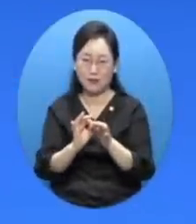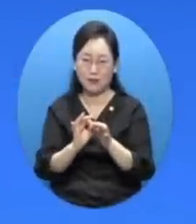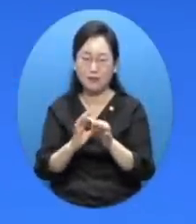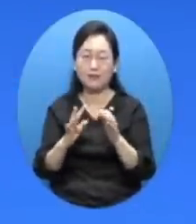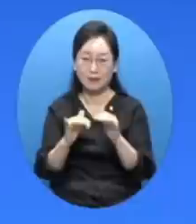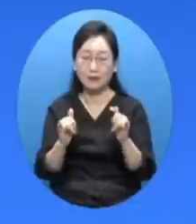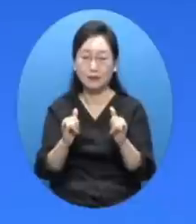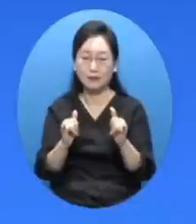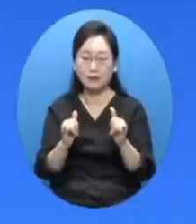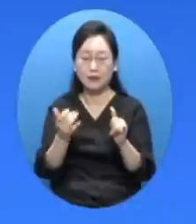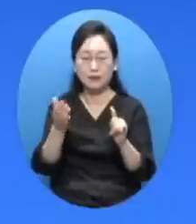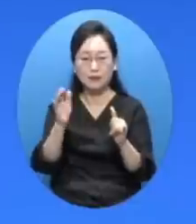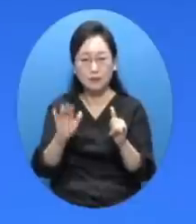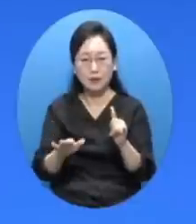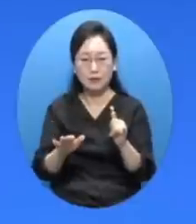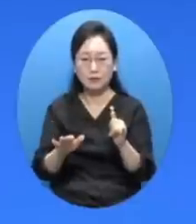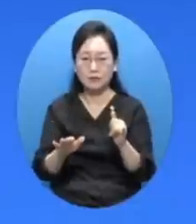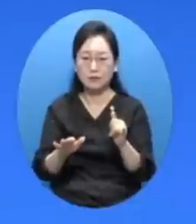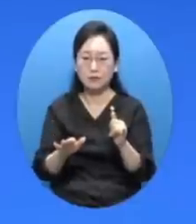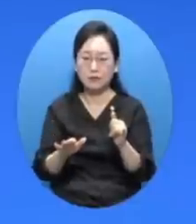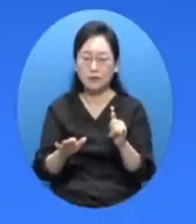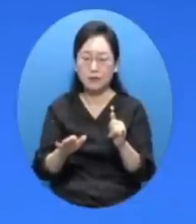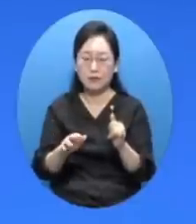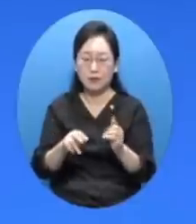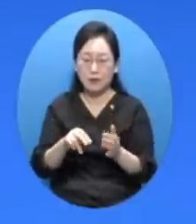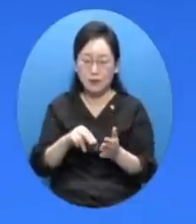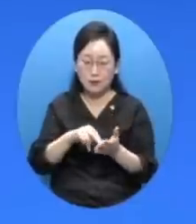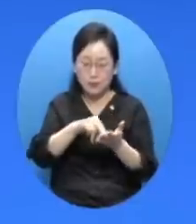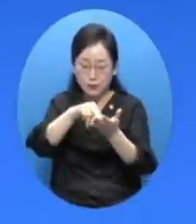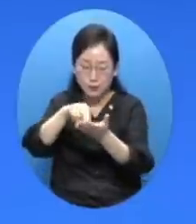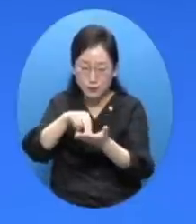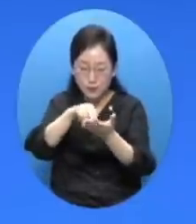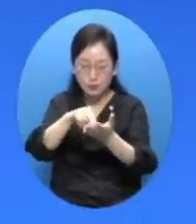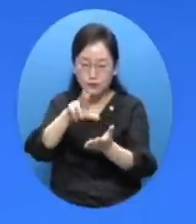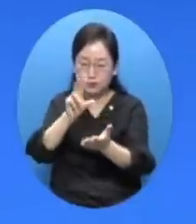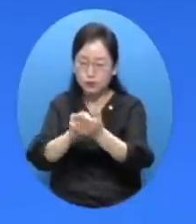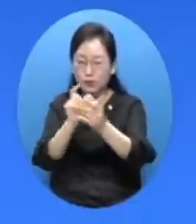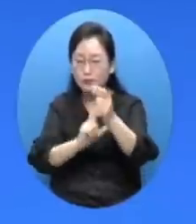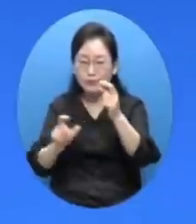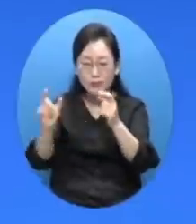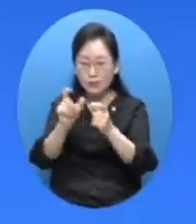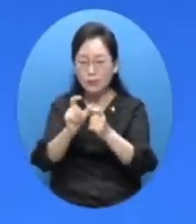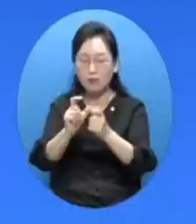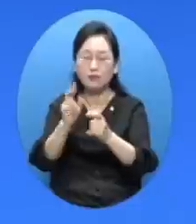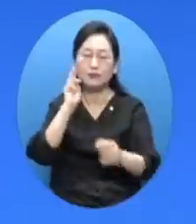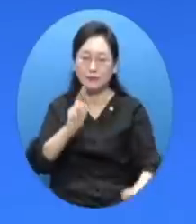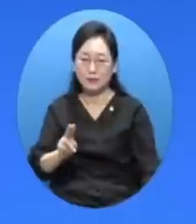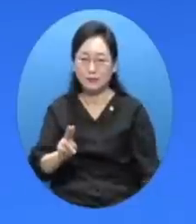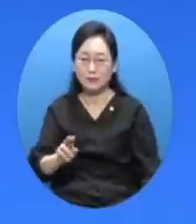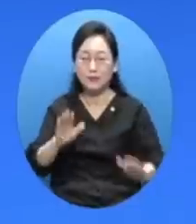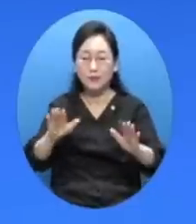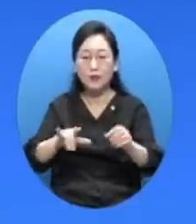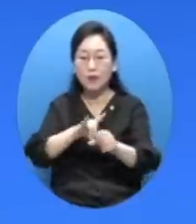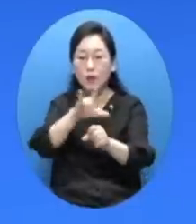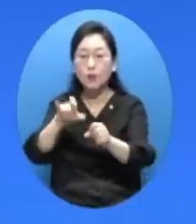보니까 점점 더 깊은 문제 속에 빠져들어가고 있는 것입니다. 코로나 시대에